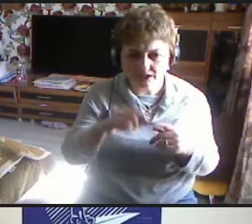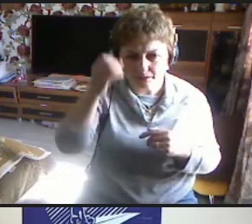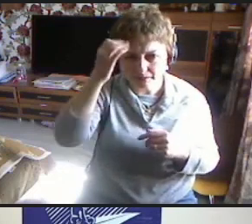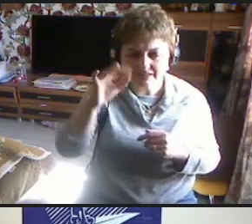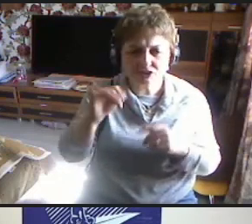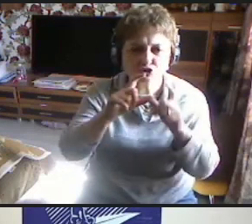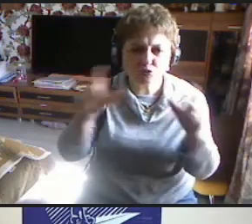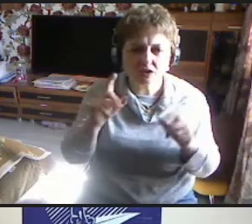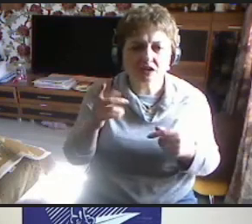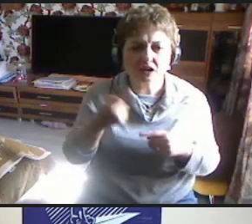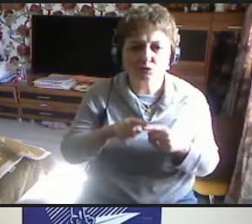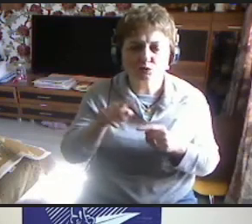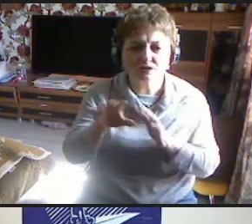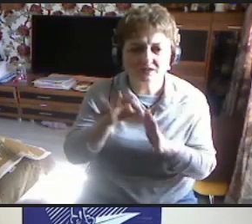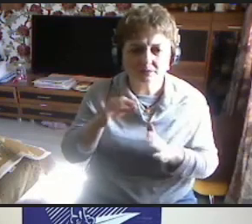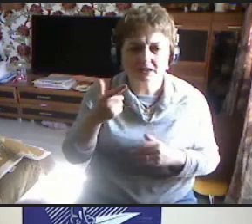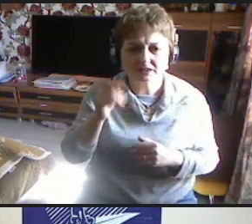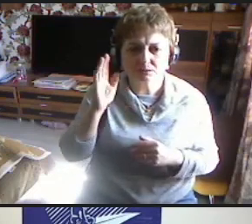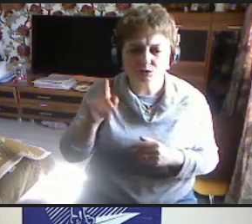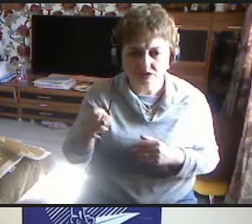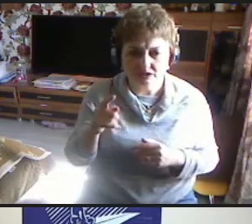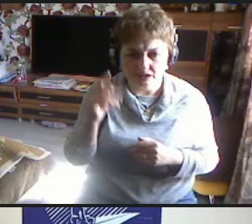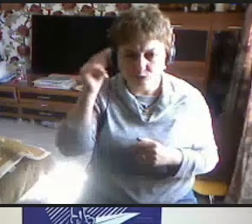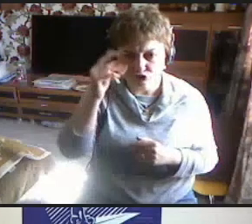где будет ребенок его обучаться, о том, что вот у меня